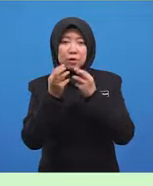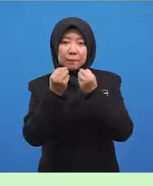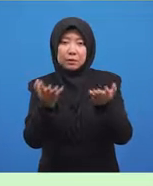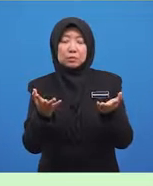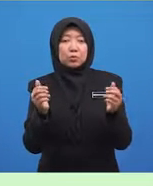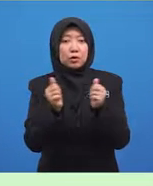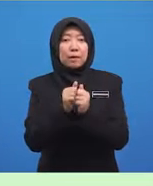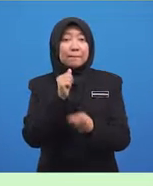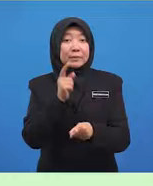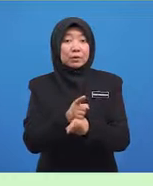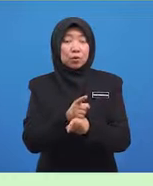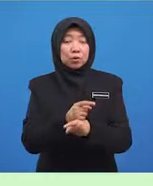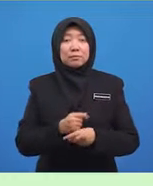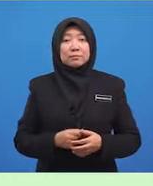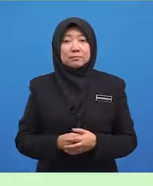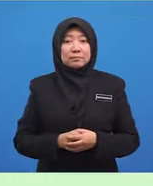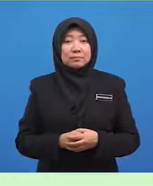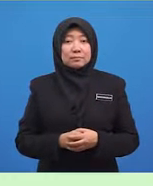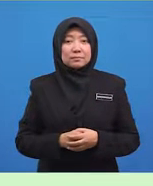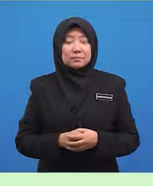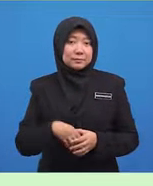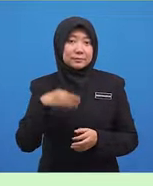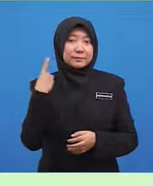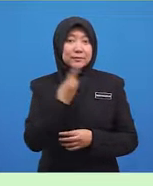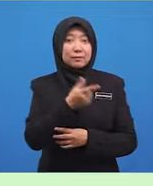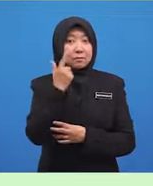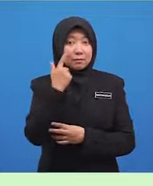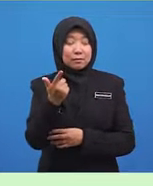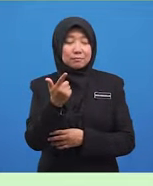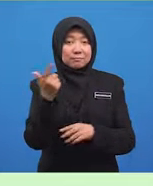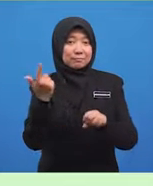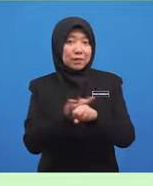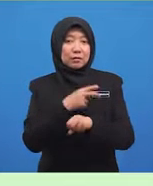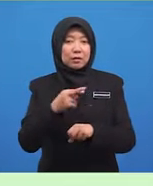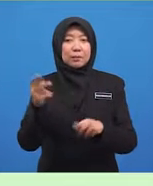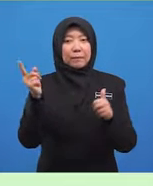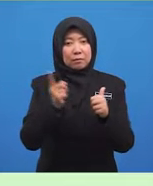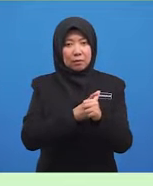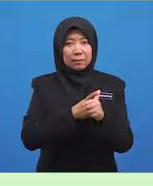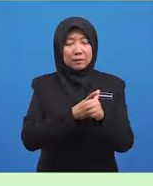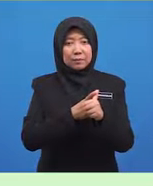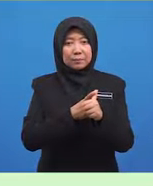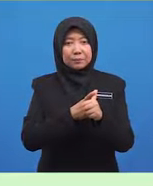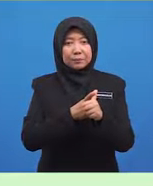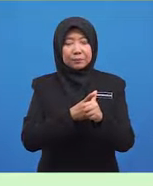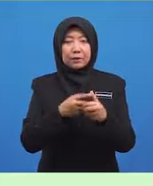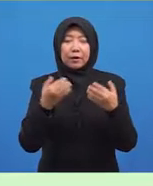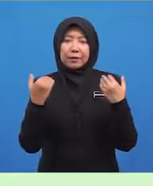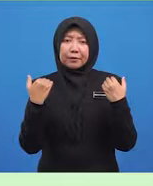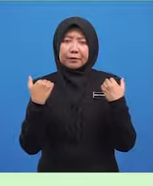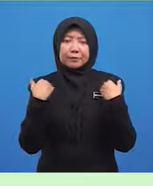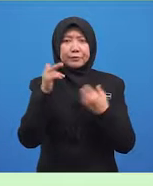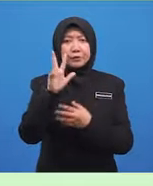majmuk dengan betul. Kita lihat latihan pertama. Terdapat tiga